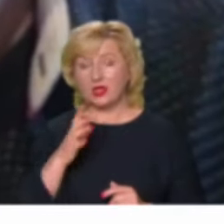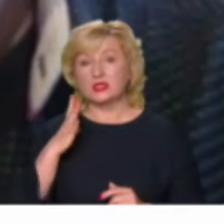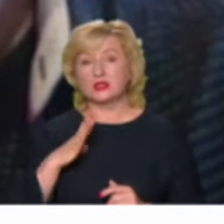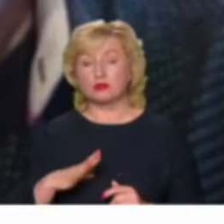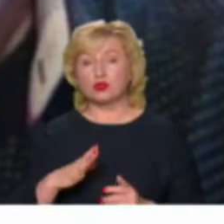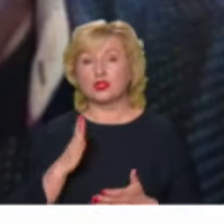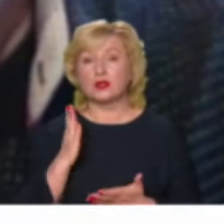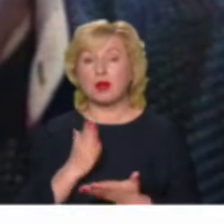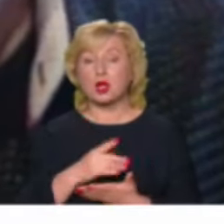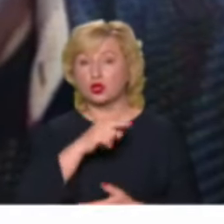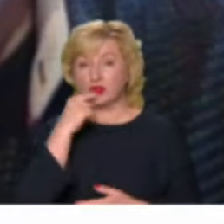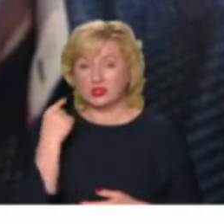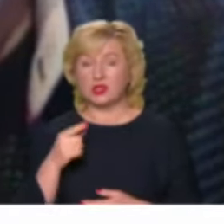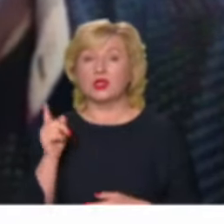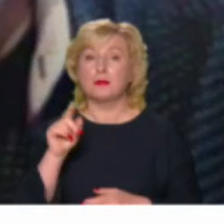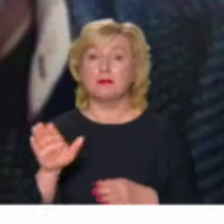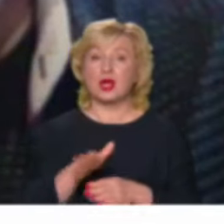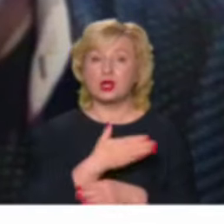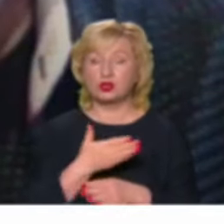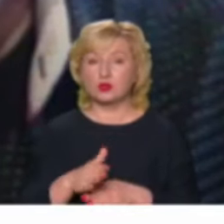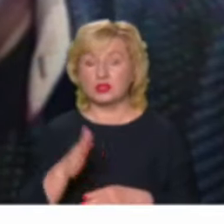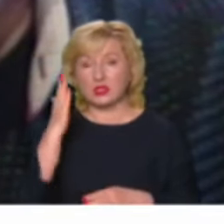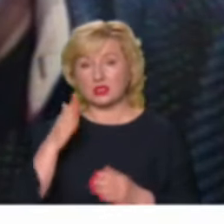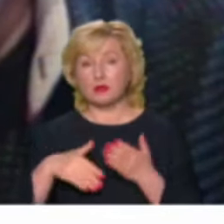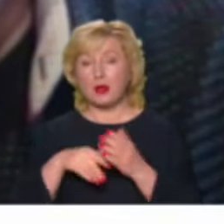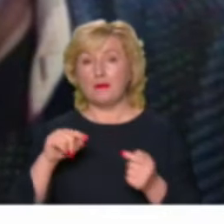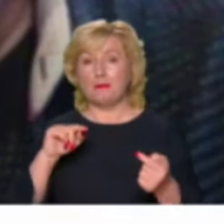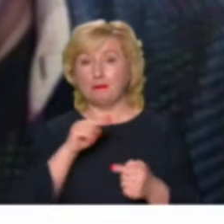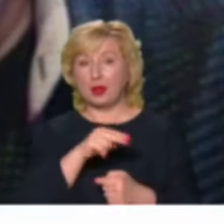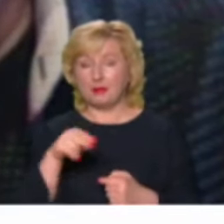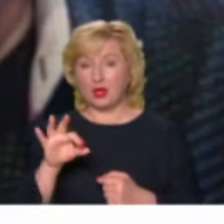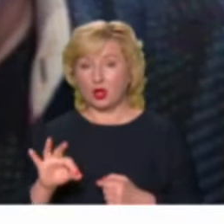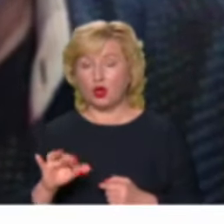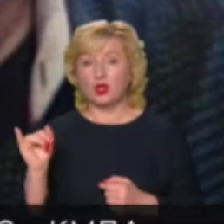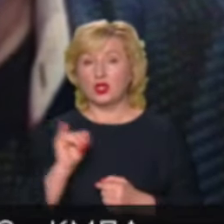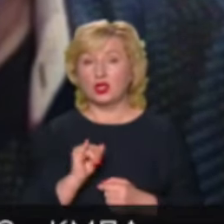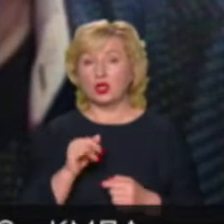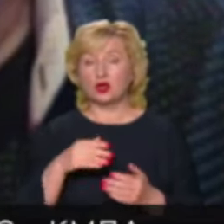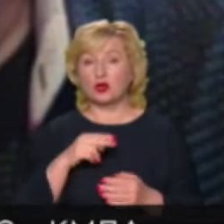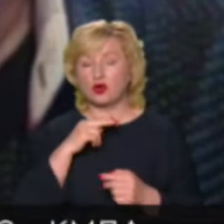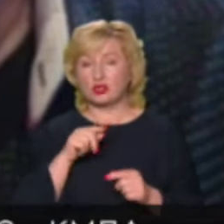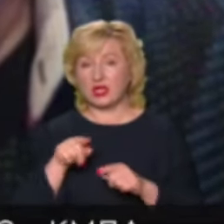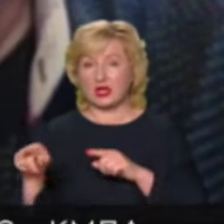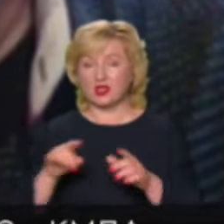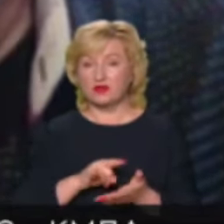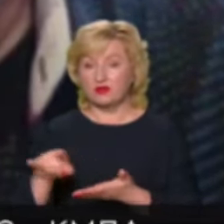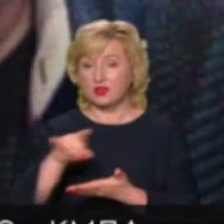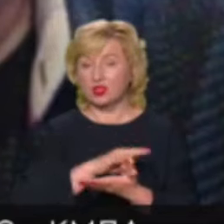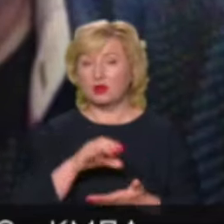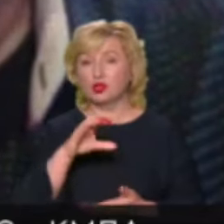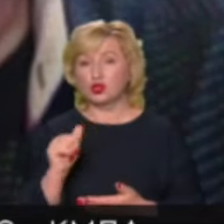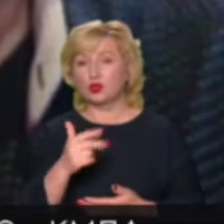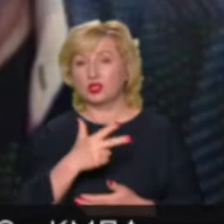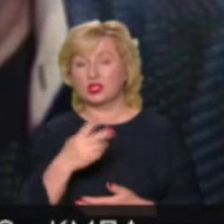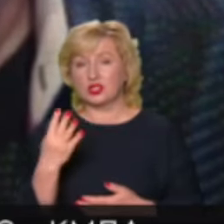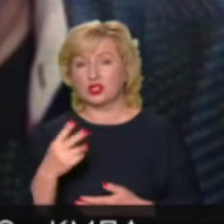має Росію і змусить перерозподілити засоби протиповітряної оборони і розосередити винищувачі. Там Су-34,